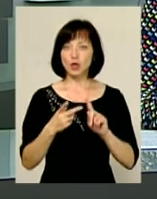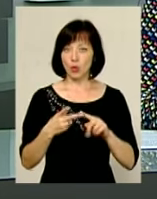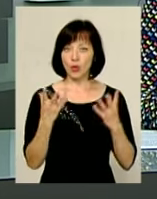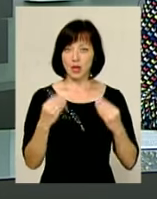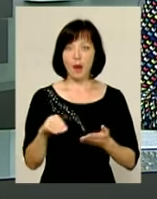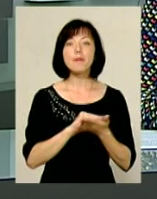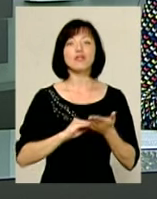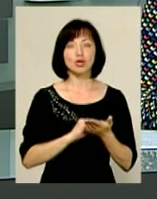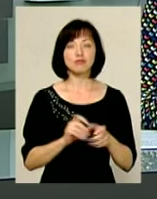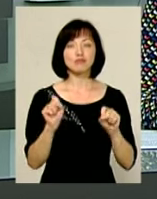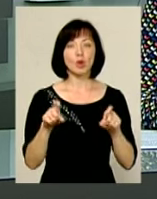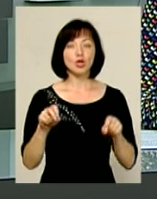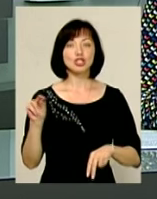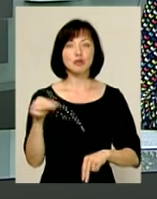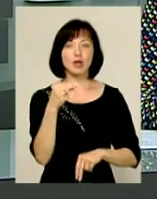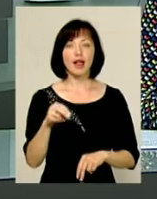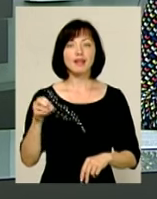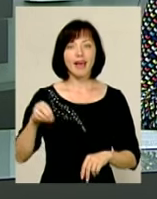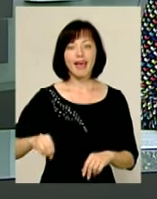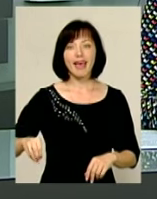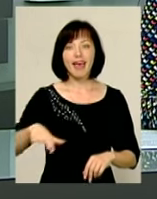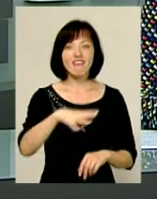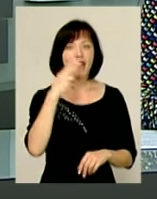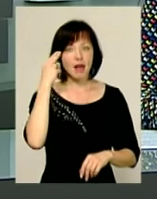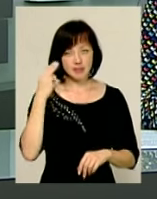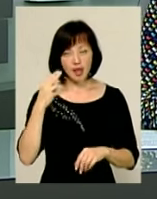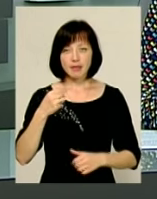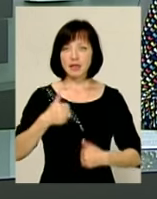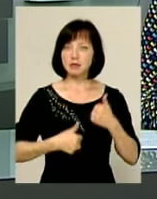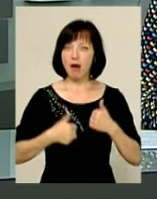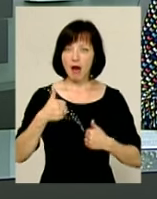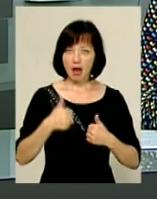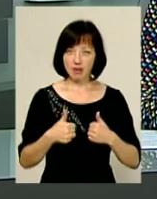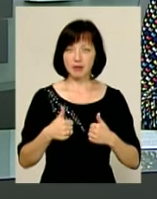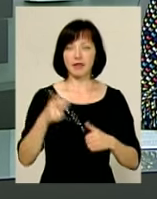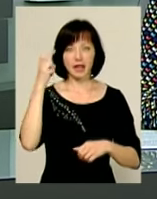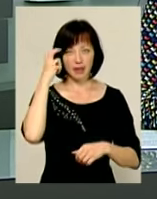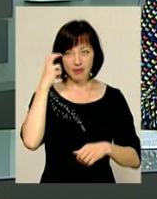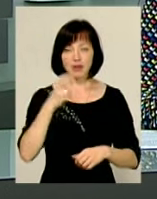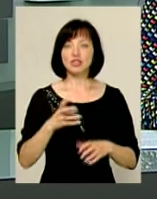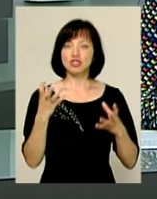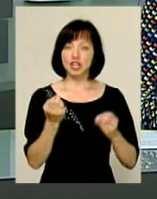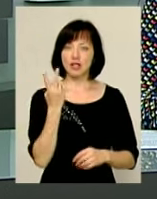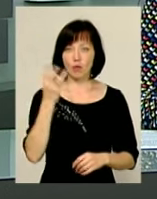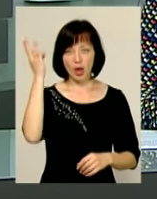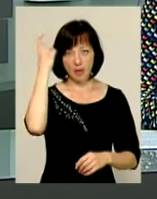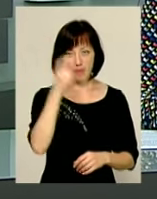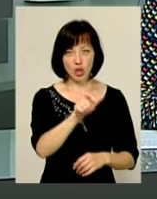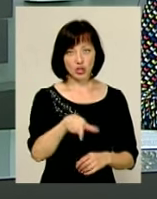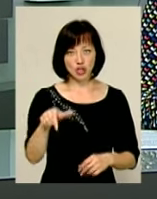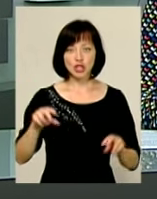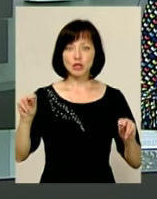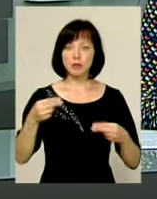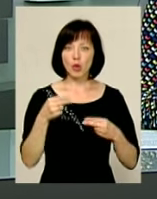успіх і здобув золото на чемпіонаті Євразії. На змаганнях із пауріліфтингу в Києві відзначилися ще двоє хмельничан.